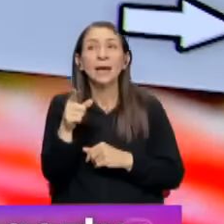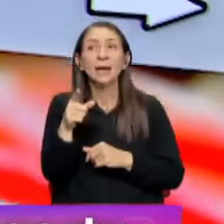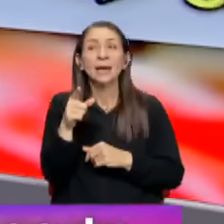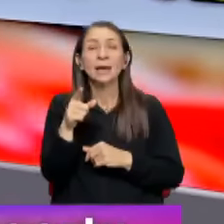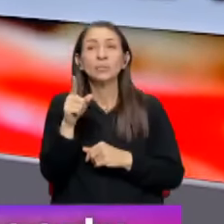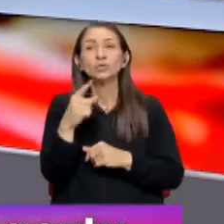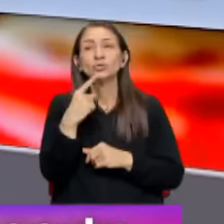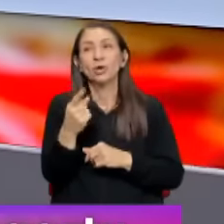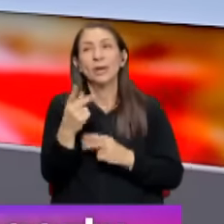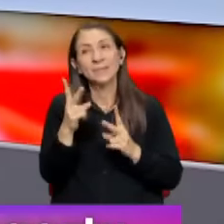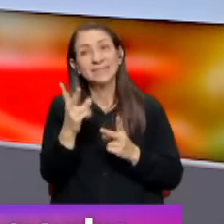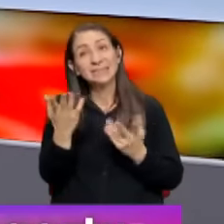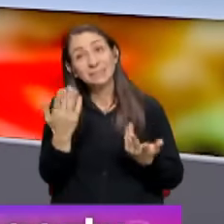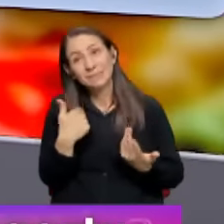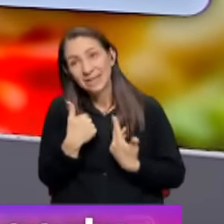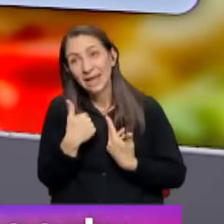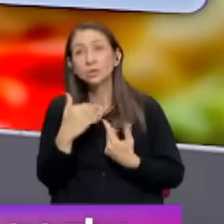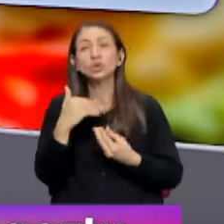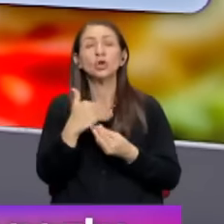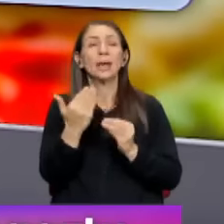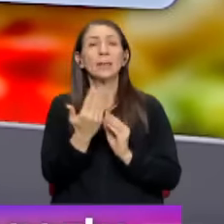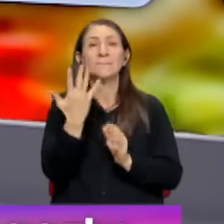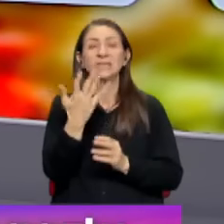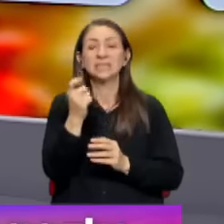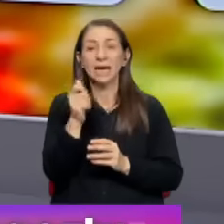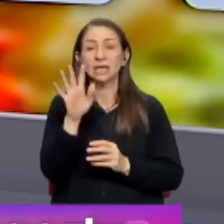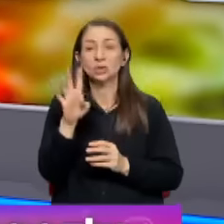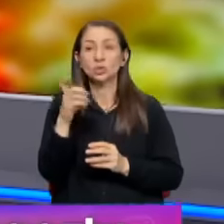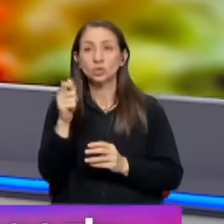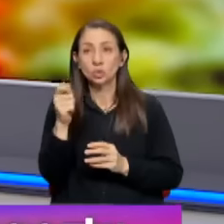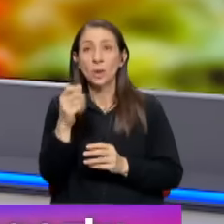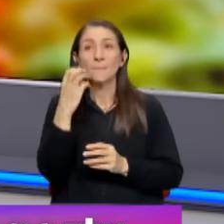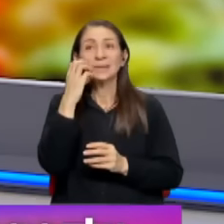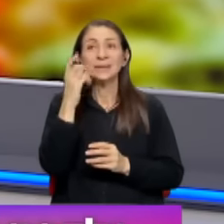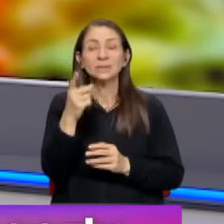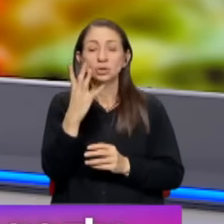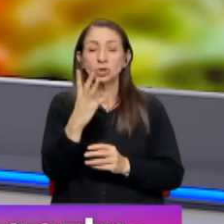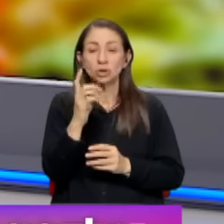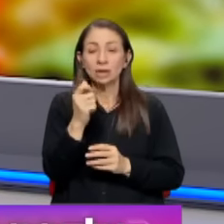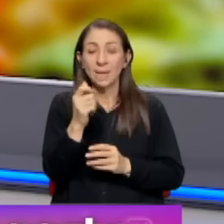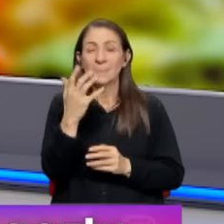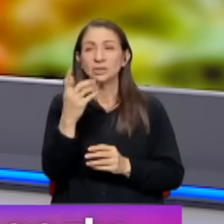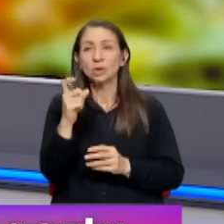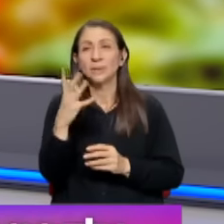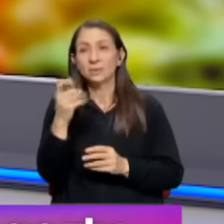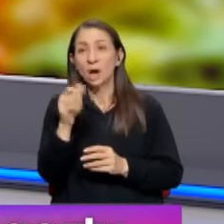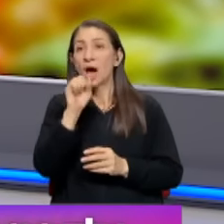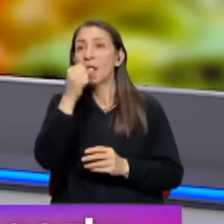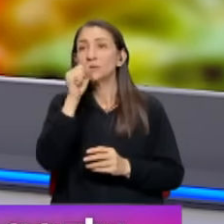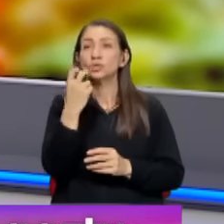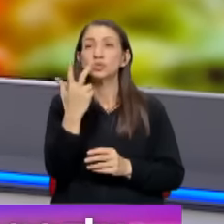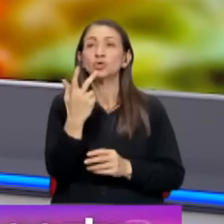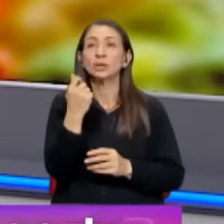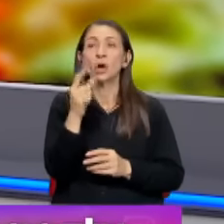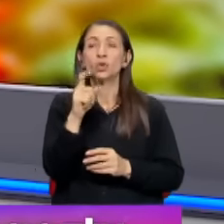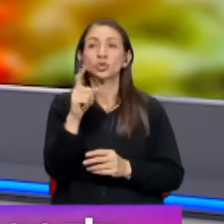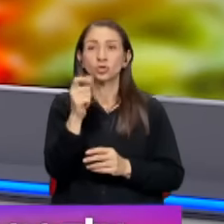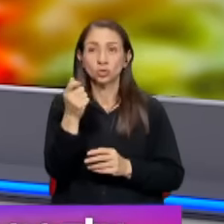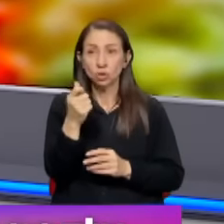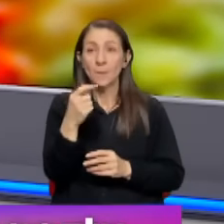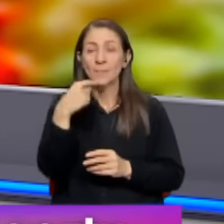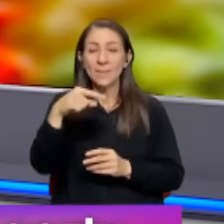Belki bunu söyleyebilirsiniz bizlere. Soğan 5 lira 49 kuruş, patates 4 lira 95 kuruş, havuç 3 lira 19